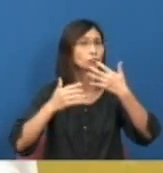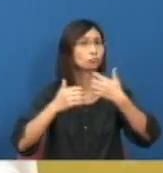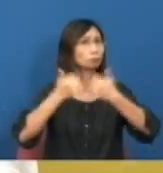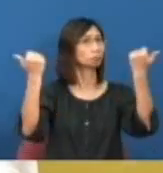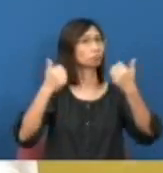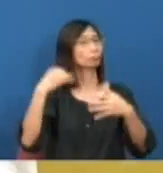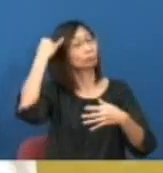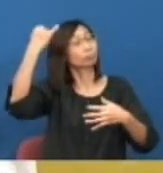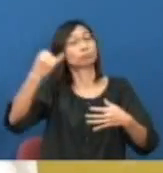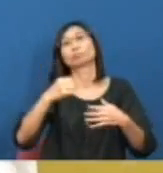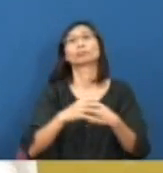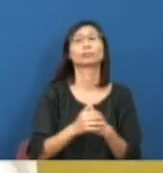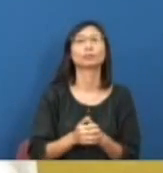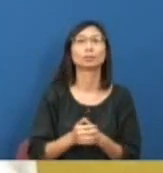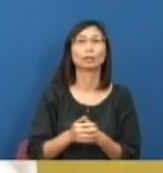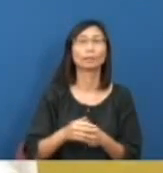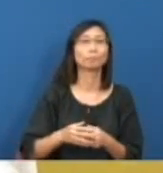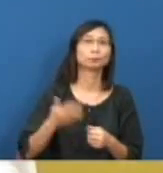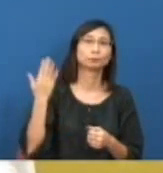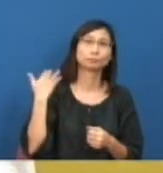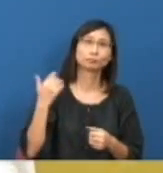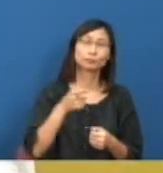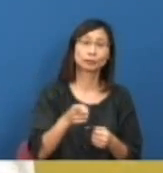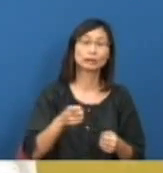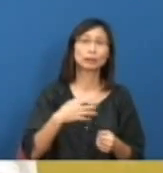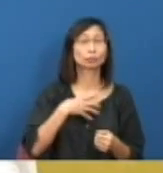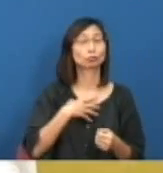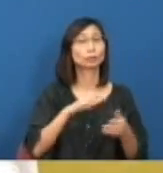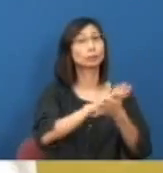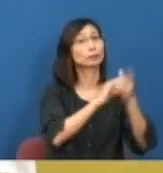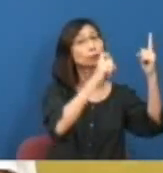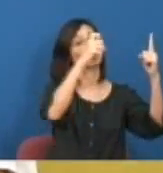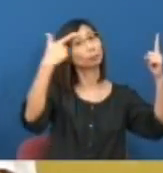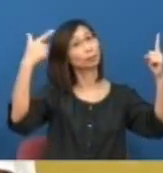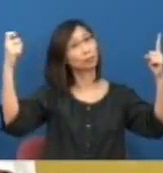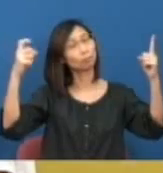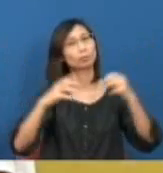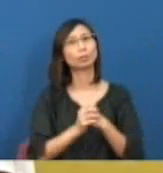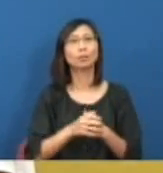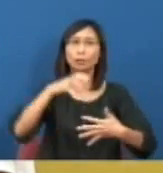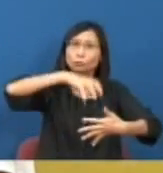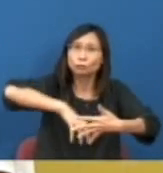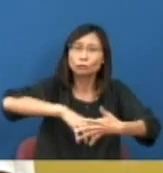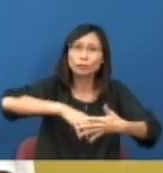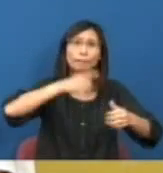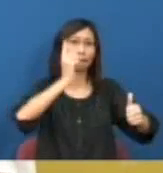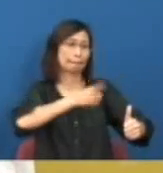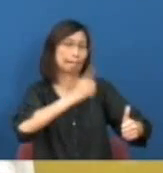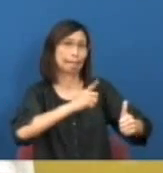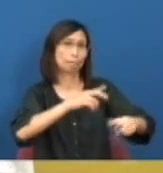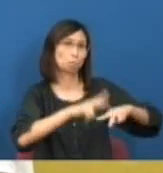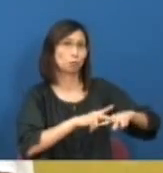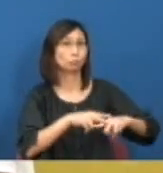覺得1989年同共產黨一刀兩斷啦，係咪啊？咁中間佢真係冇鬧過共產黨嘅喎。即係